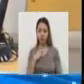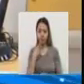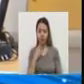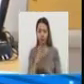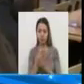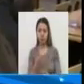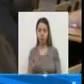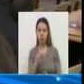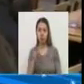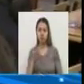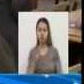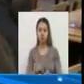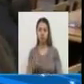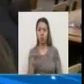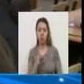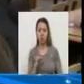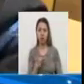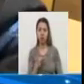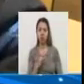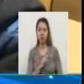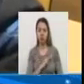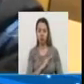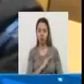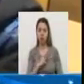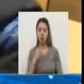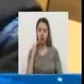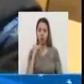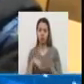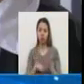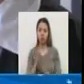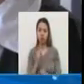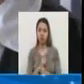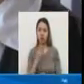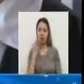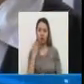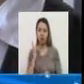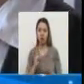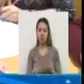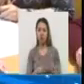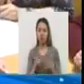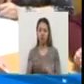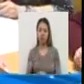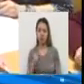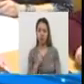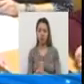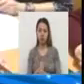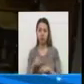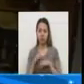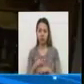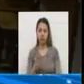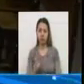келеді. Облыстық мемлекеттік органдар мемлекеттік қызметтердің сапасын жақсартып, оны электронды форматқа аудару жұмыстарын